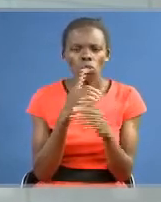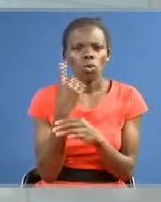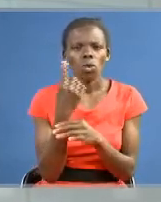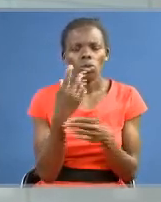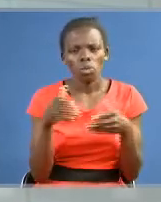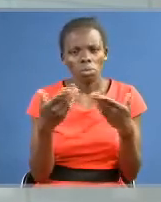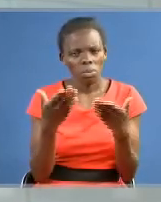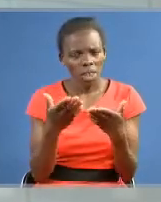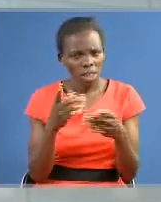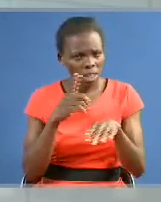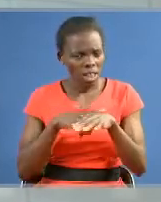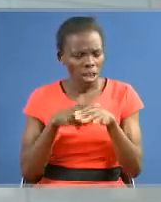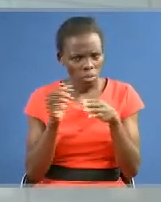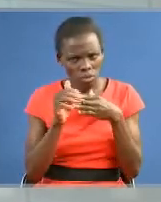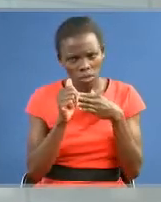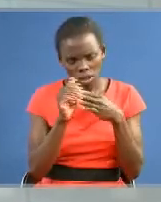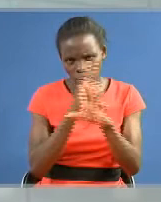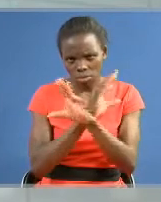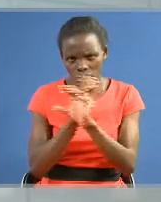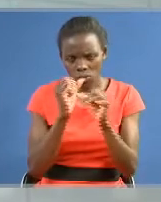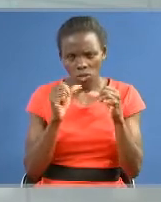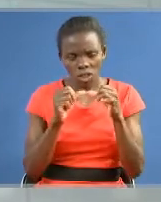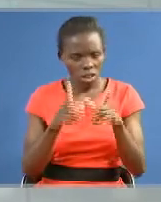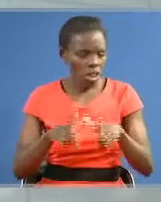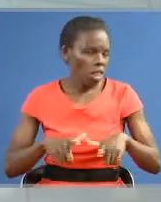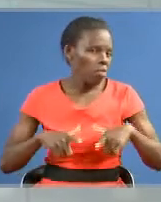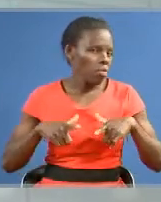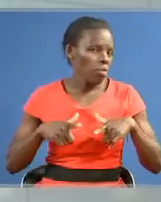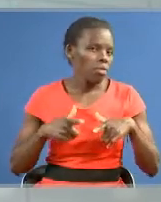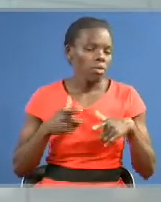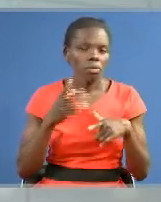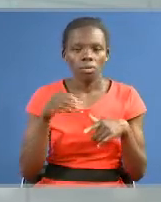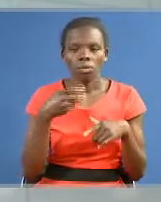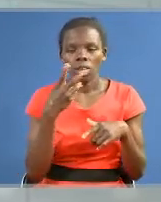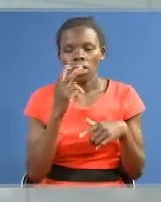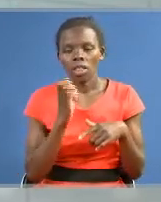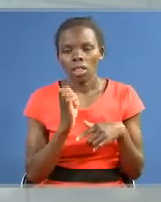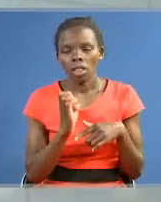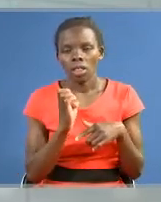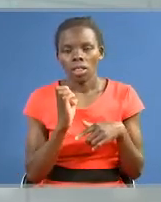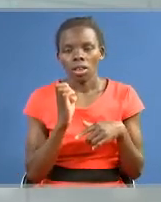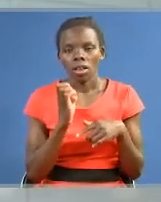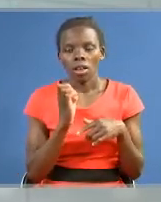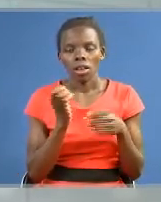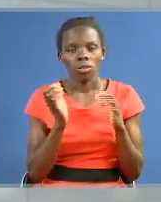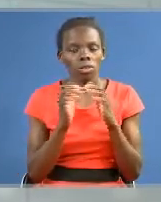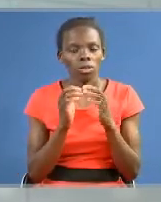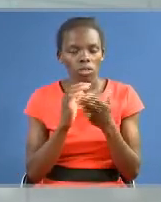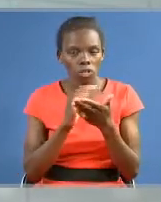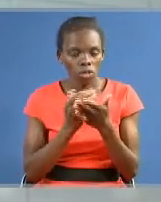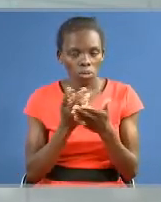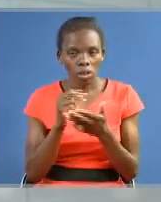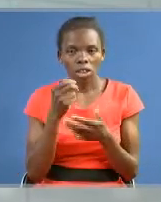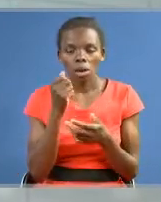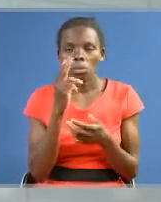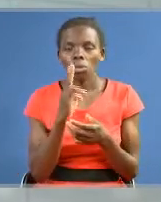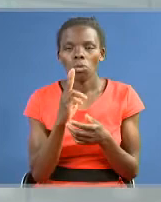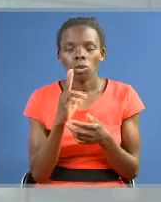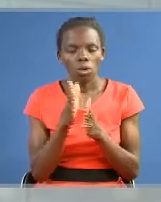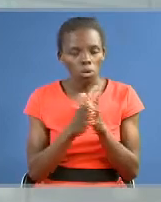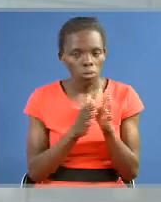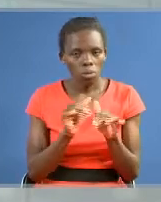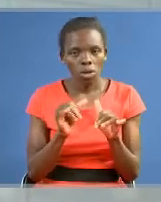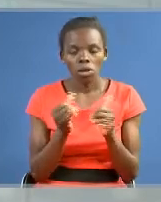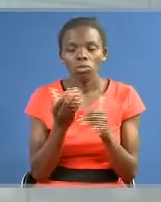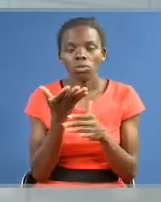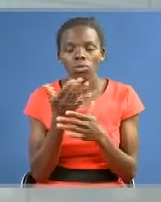za uongozi ili kujibidisha na kujiendeleza kimaisha. Faith Anyula alikutana na baadhi yao katika kaunti ya Kiambu na kuzamia taarifa